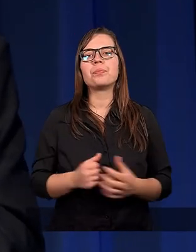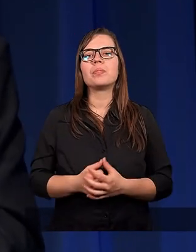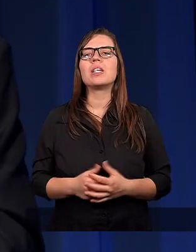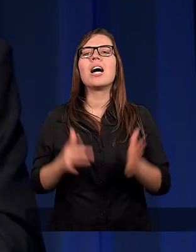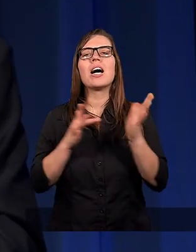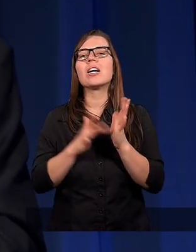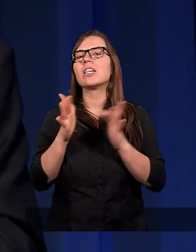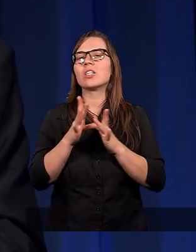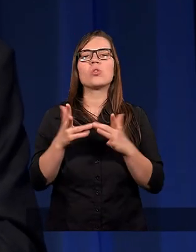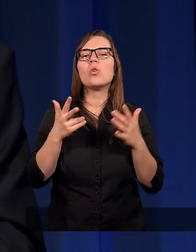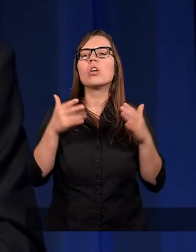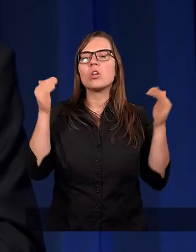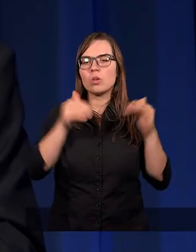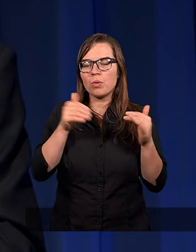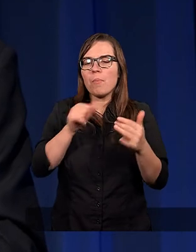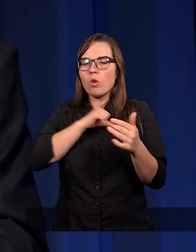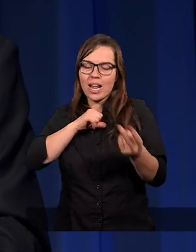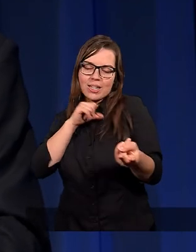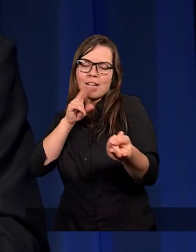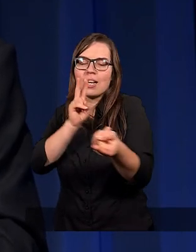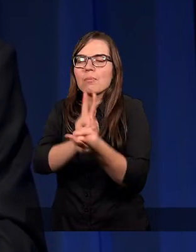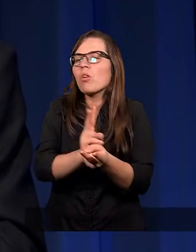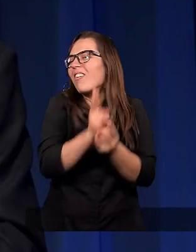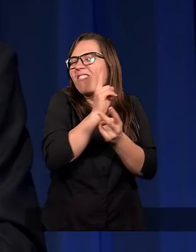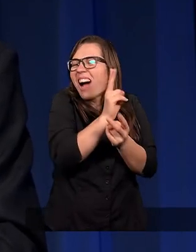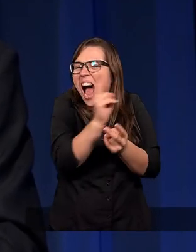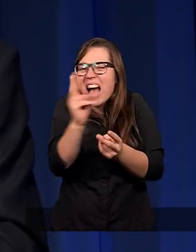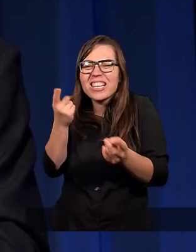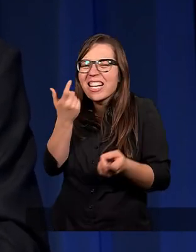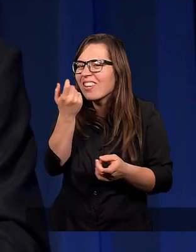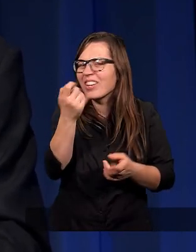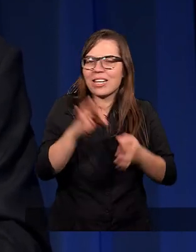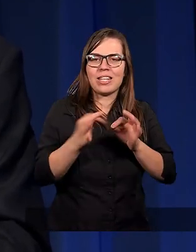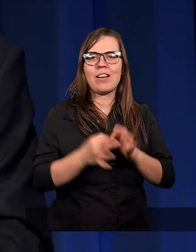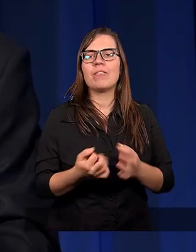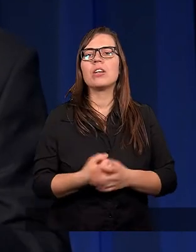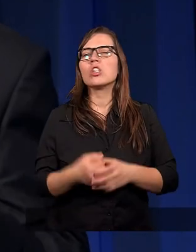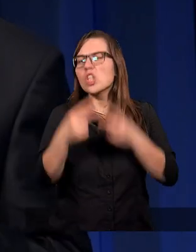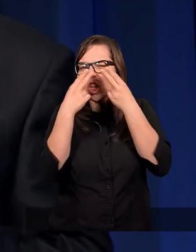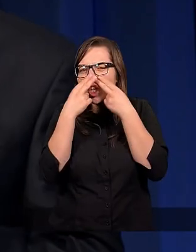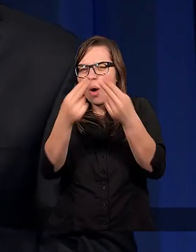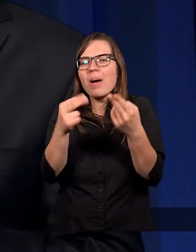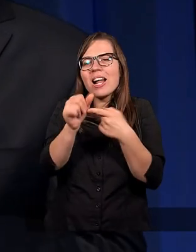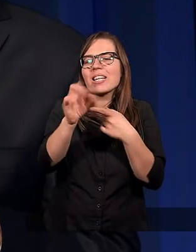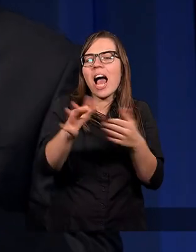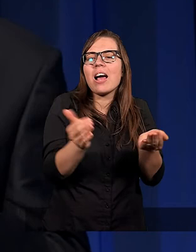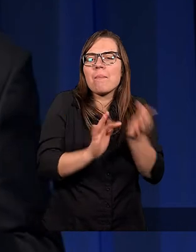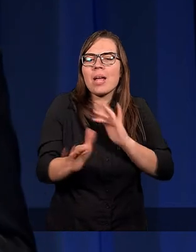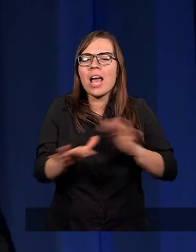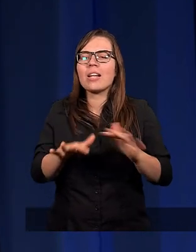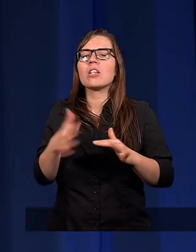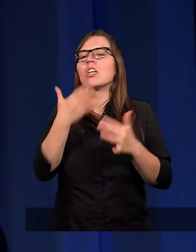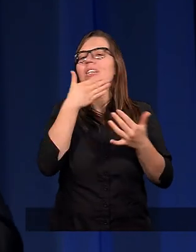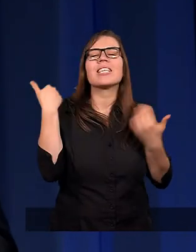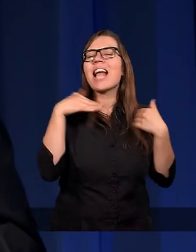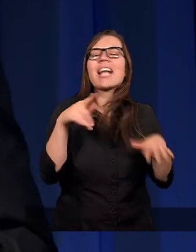Z Chrystusem mogę tak naprawdę spotkać się w każdej chwili. I zobaczcie, jest takie miejsce. Ja nie chcę powiedzieć,